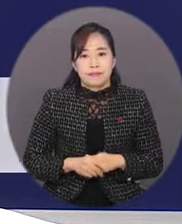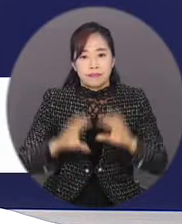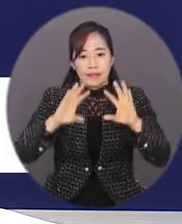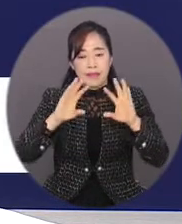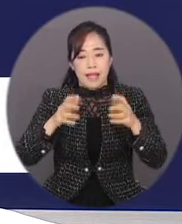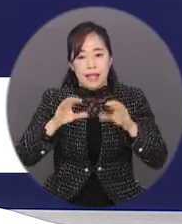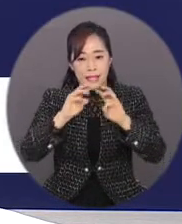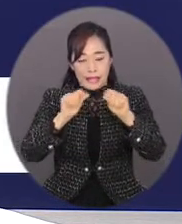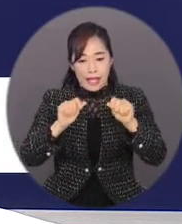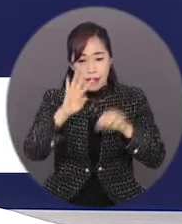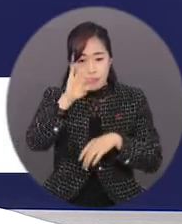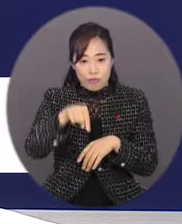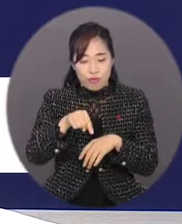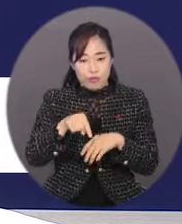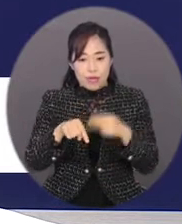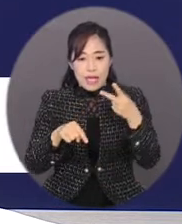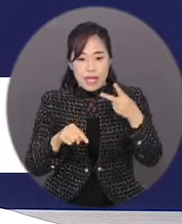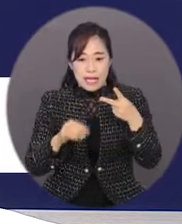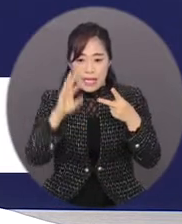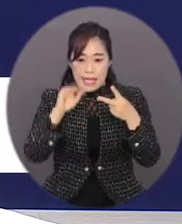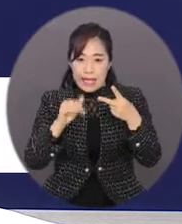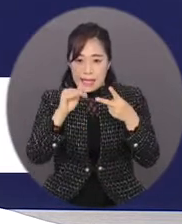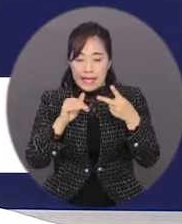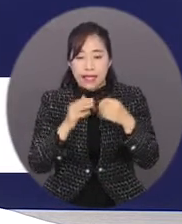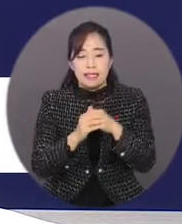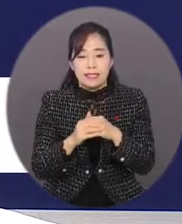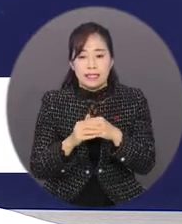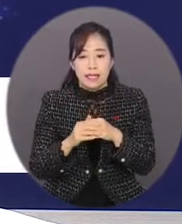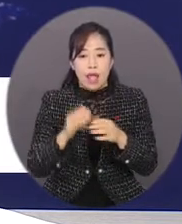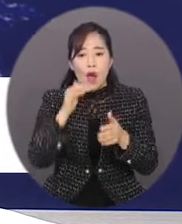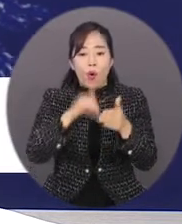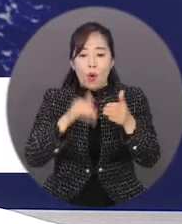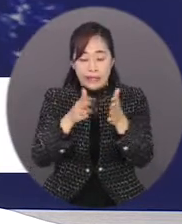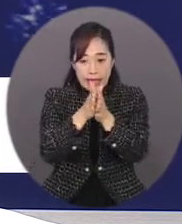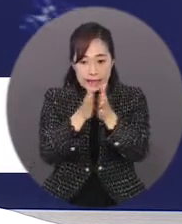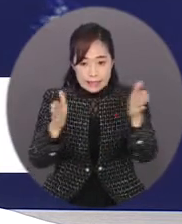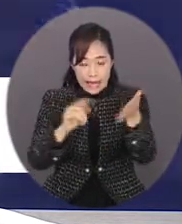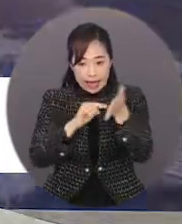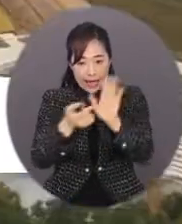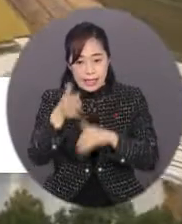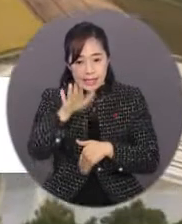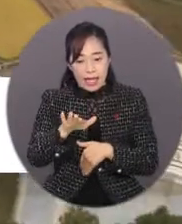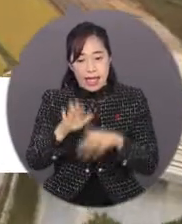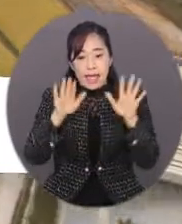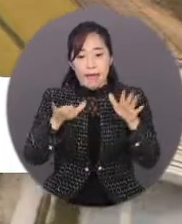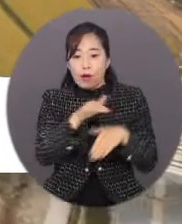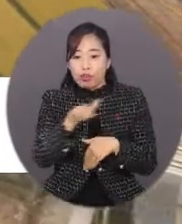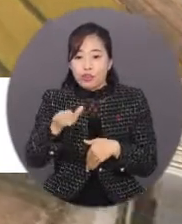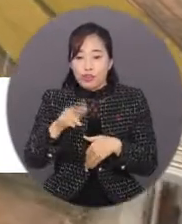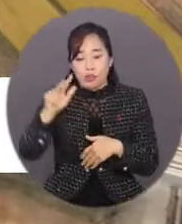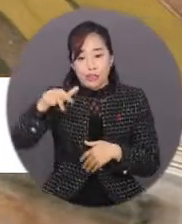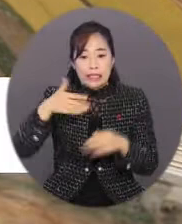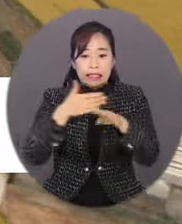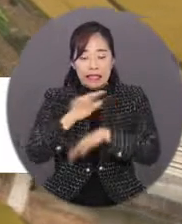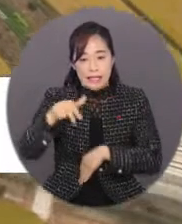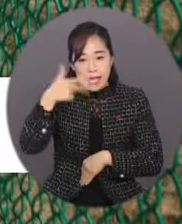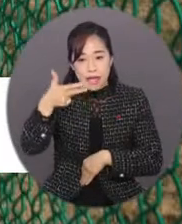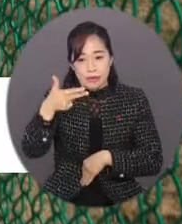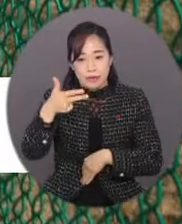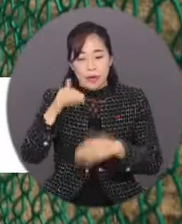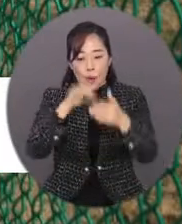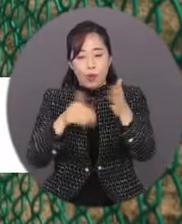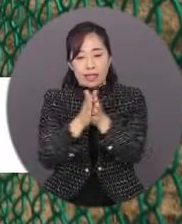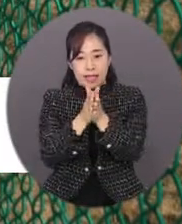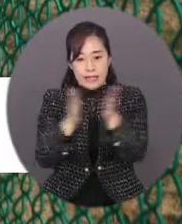국토부가 호남고속철 2단계 공사를 연내에 착공하겠다고 밝힌 가운데 이르면 이번 주, 늦어도 다음 주 중으로